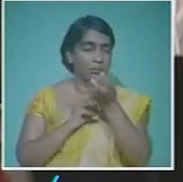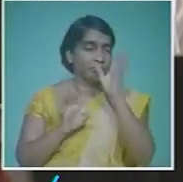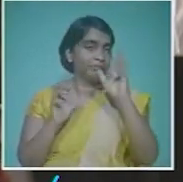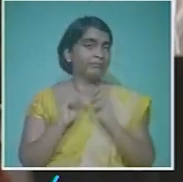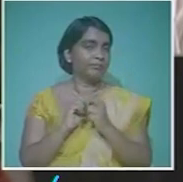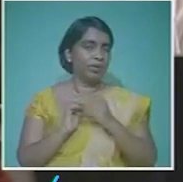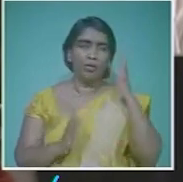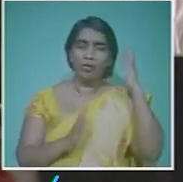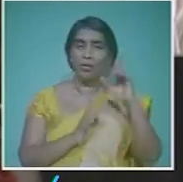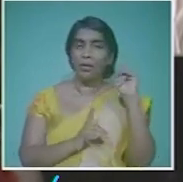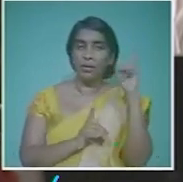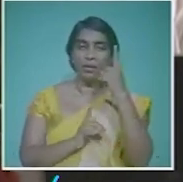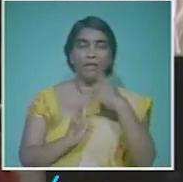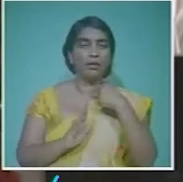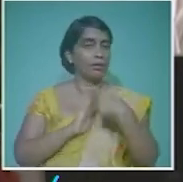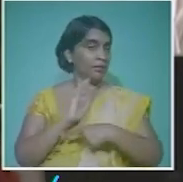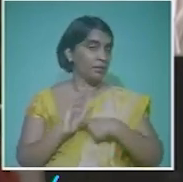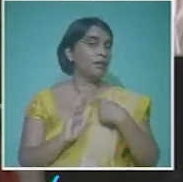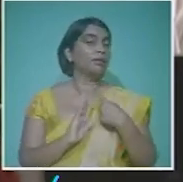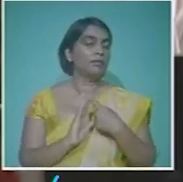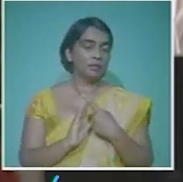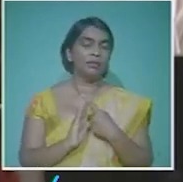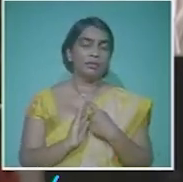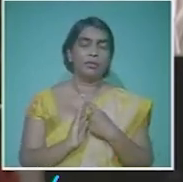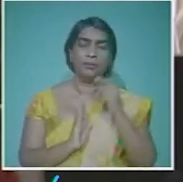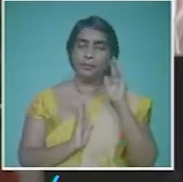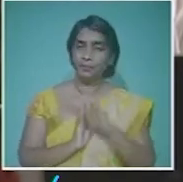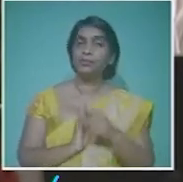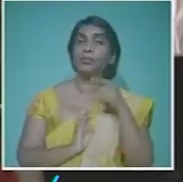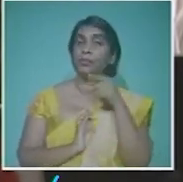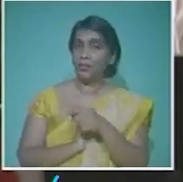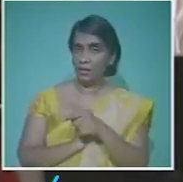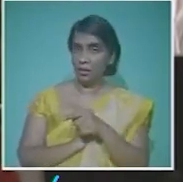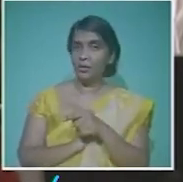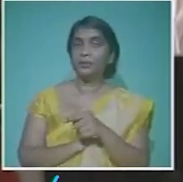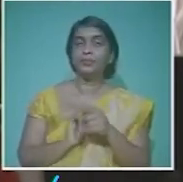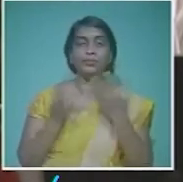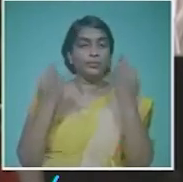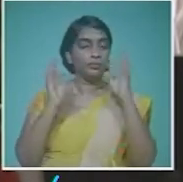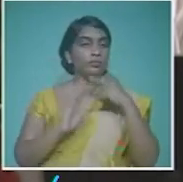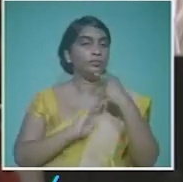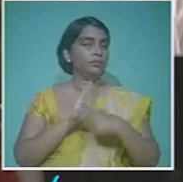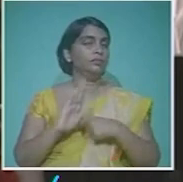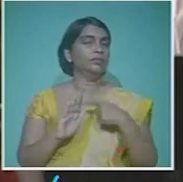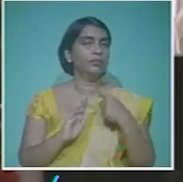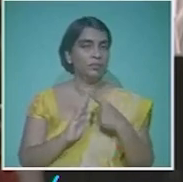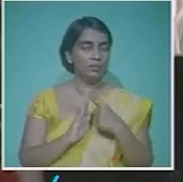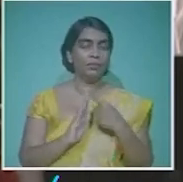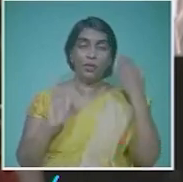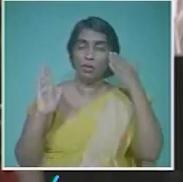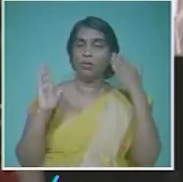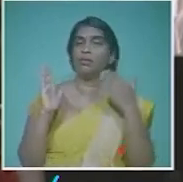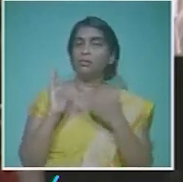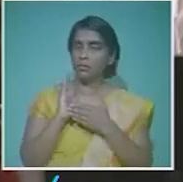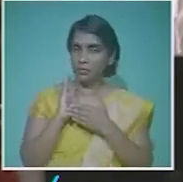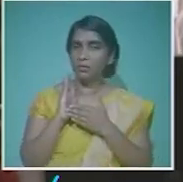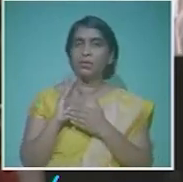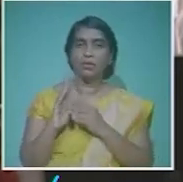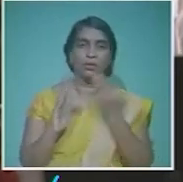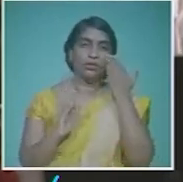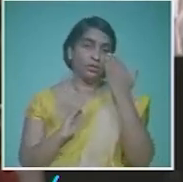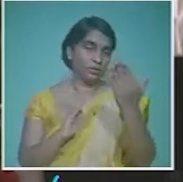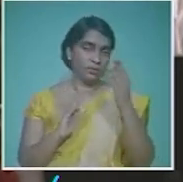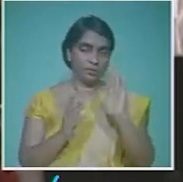ලක්වුණු ලෝකේ එකම රට තමයි ලංකාව. ඒ තමයි මේ නිදහස් ශ්‍රී ලංකාව සම්බන්ධව අපි